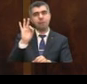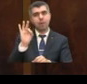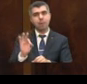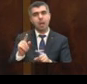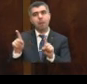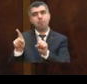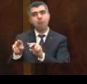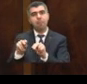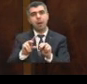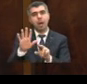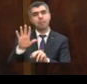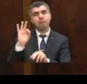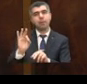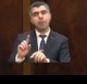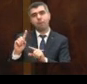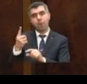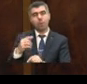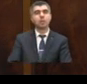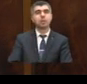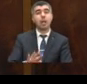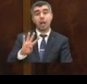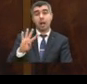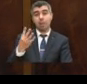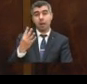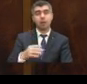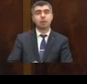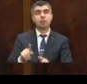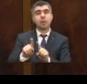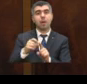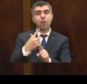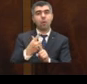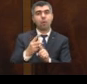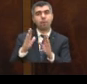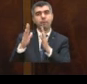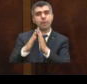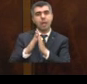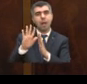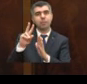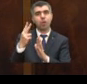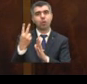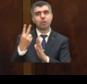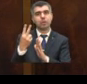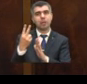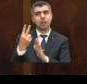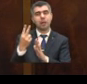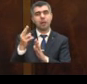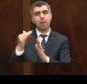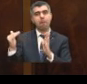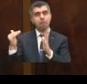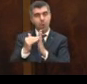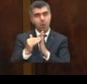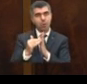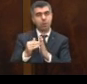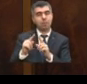و10% و20%. رابعا، تمديد الأجل للسكن الاقتصادي بالنسبة للمشاريع الحاصلة على رخصة البناء